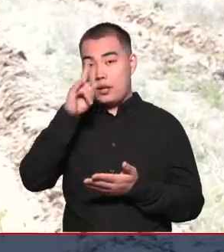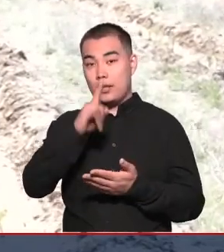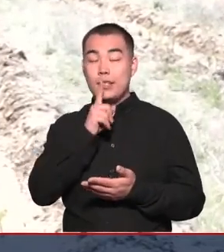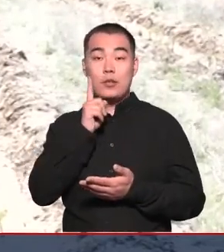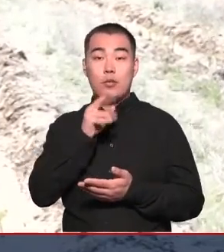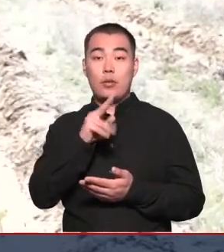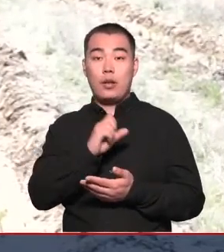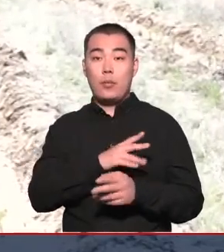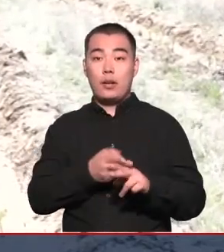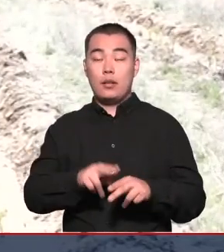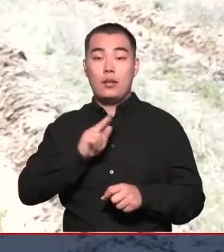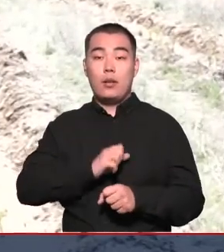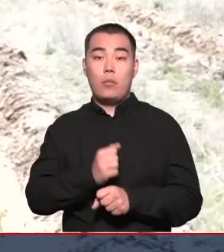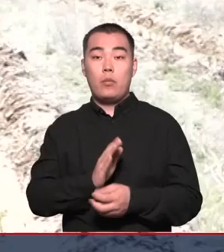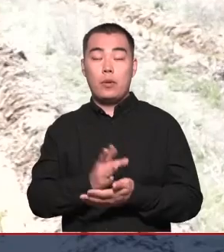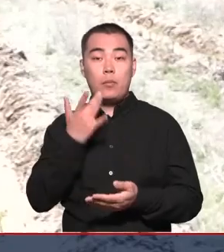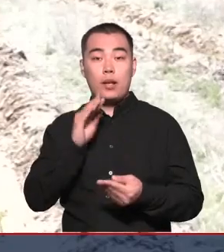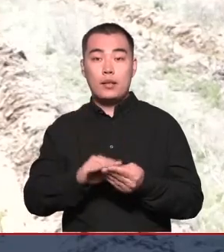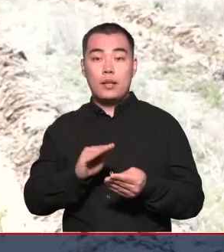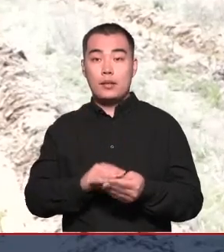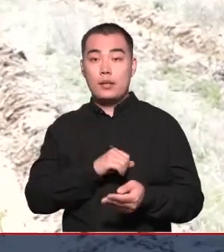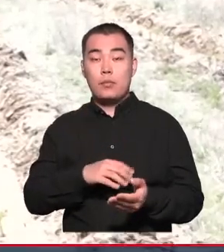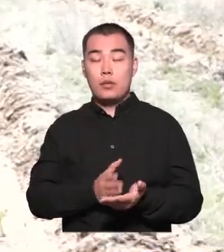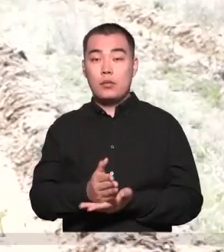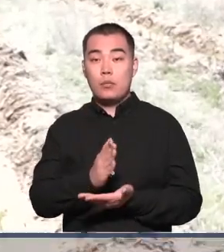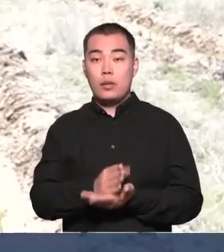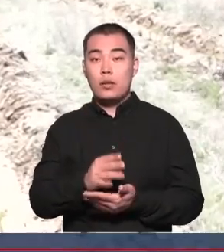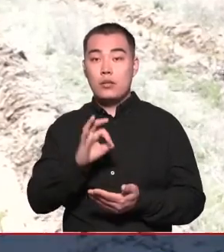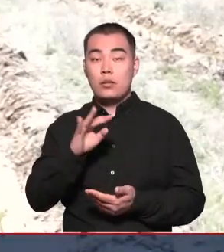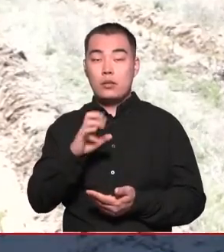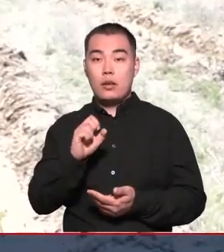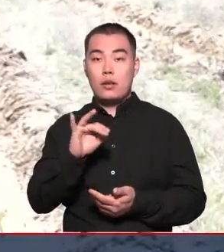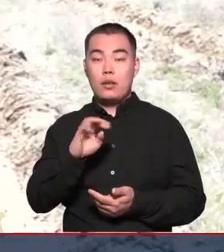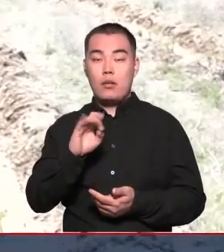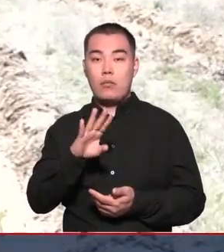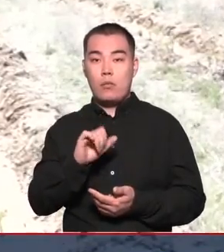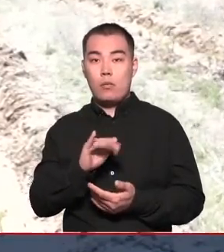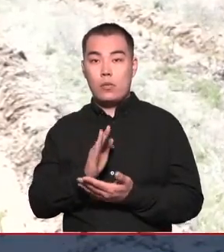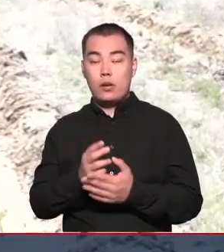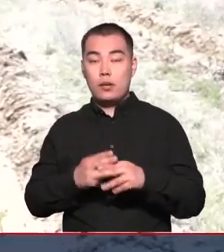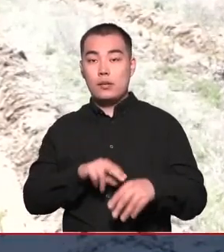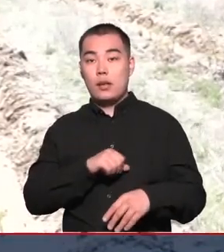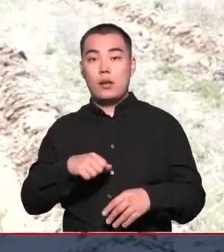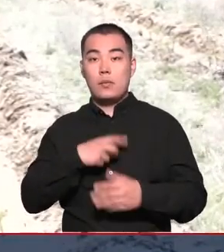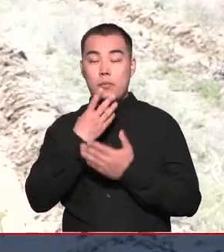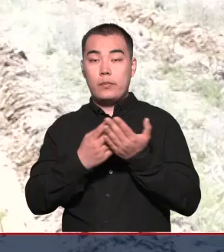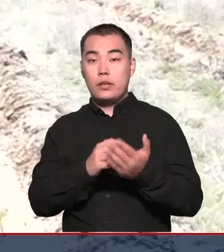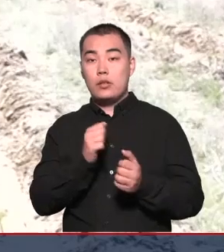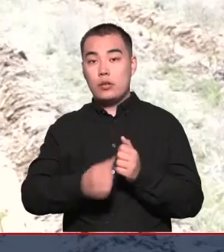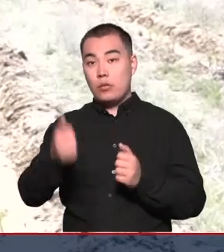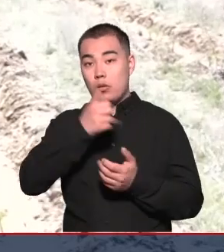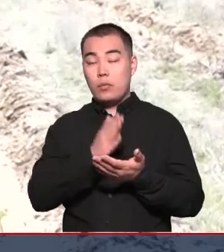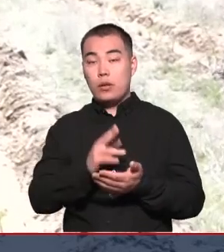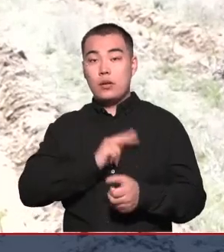Такие мероприятия будут проходить на постоянной основе. Сажаем сосну и иву. Они будут украшать наши просторы, населенные пункты. Ежегодно мы